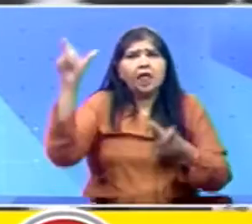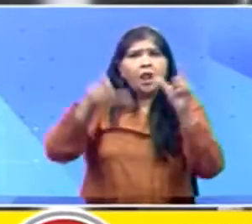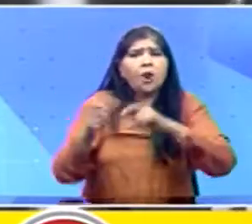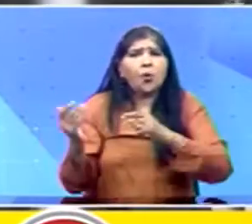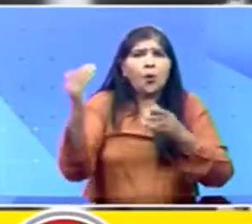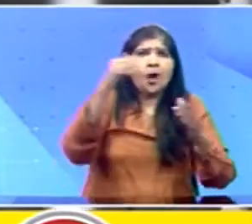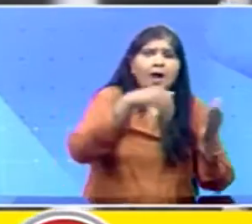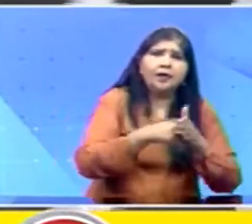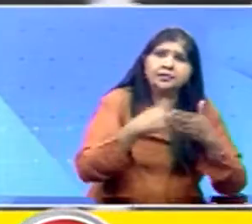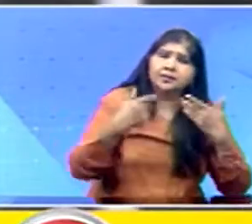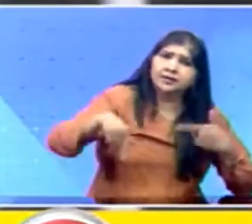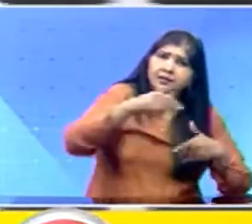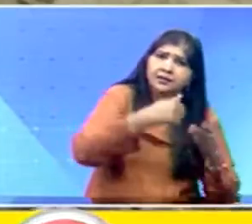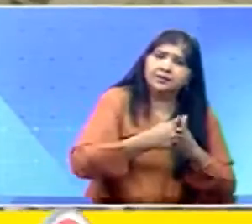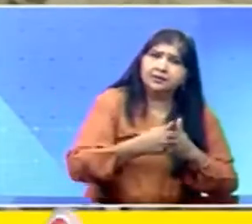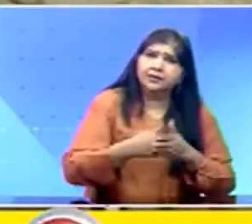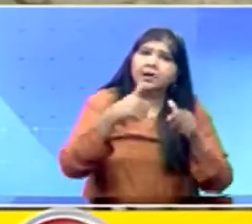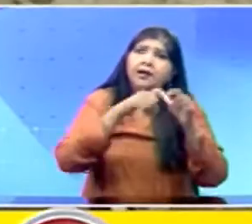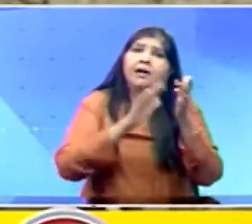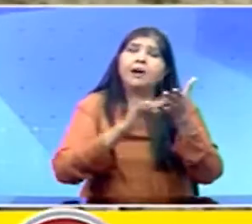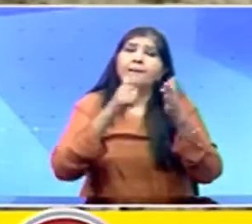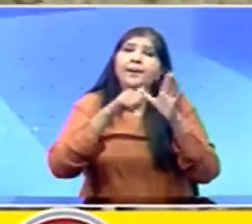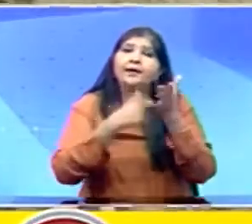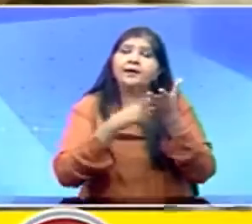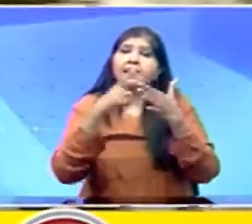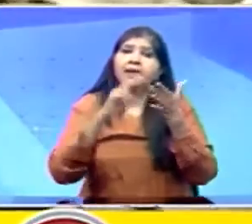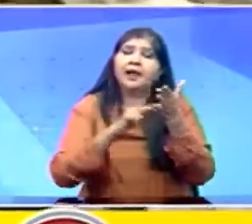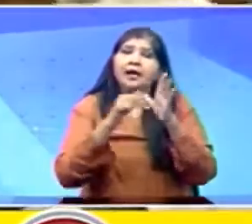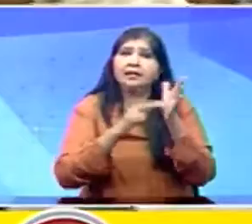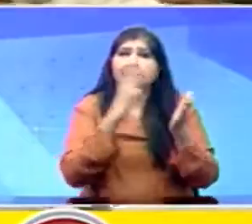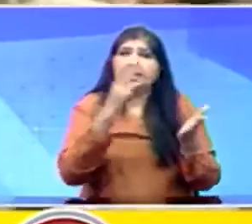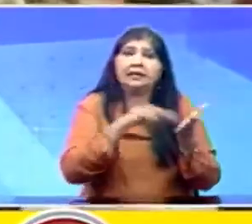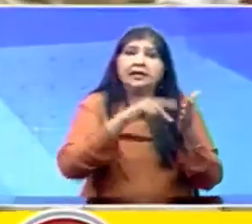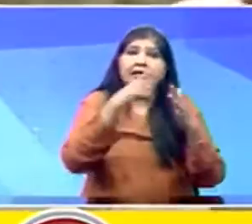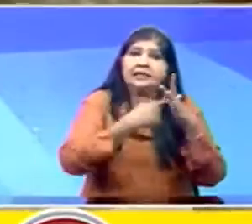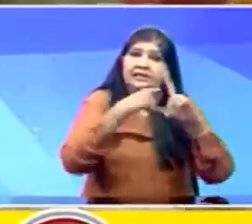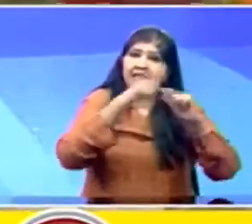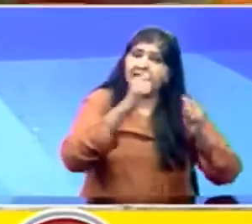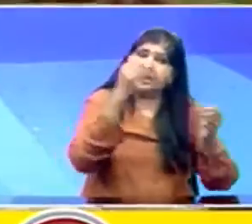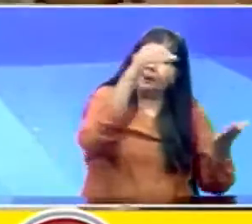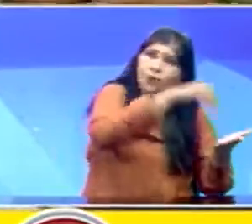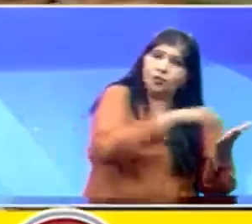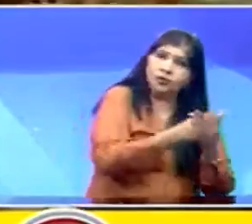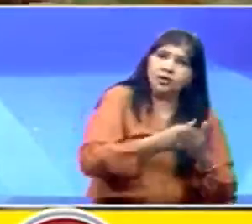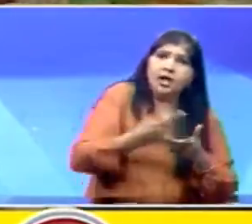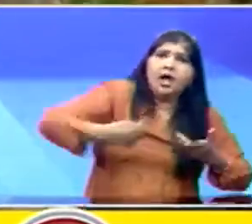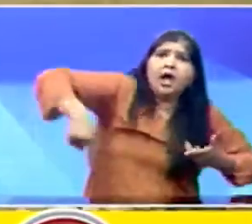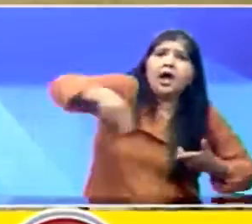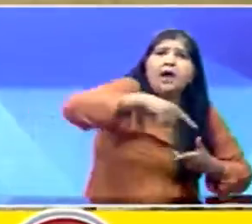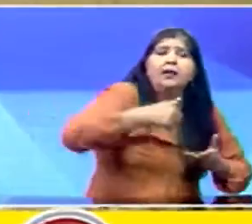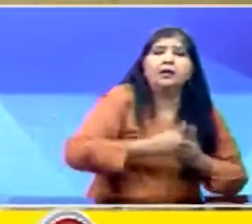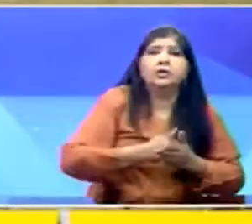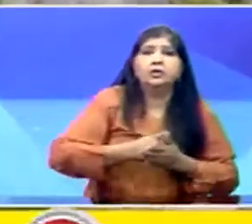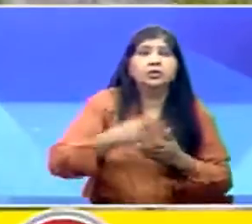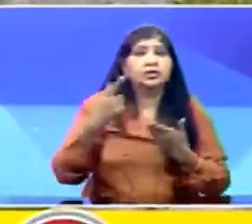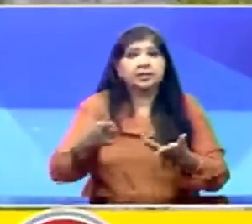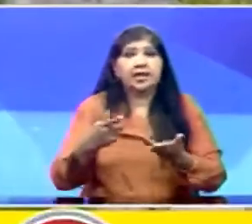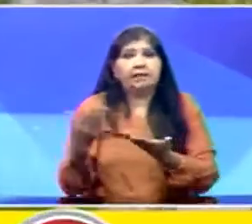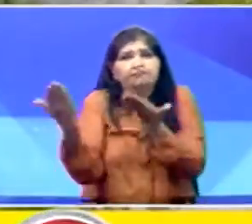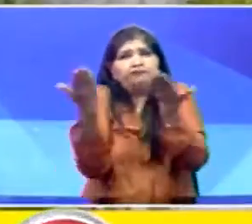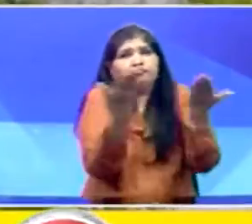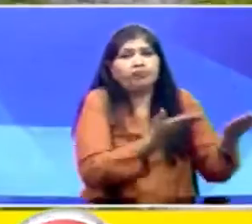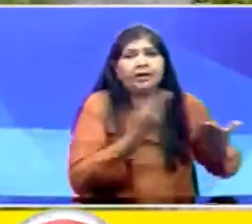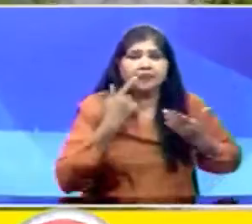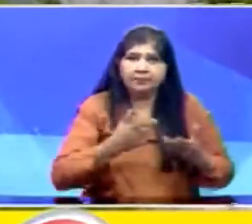अमरनाथ यात्रा के लिए जम्मु कश्मीर पहुंचते हैं जम्मु कश्मीर के स्थानिय लोग उतनी ही स्रधा